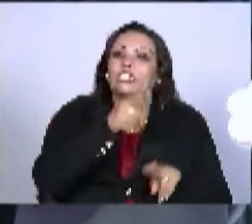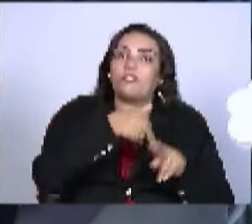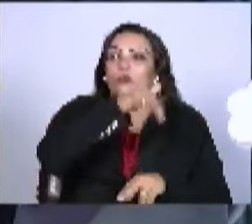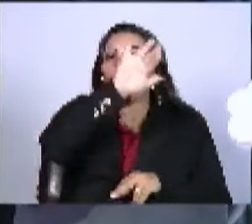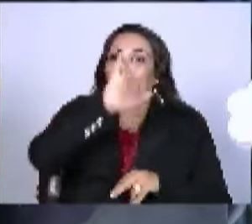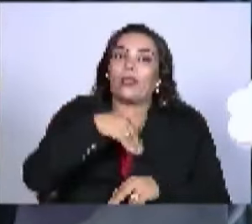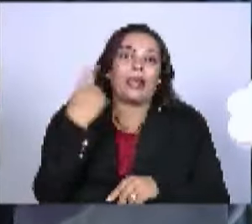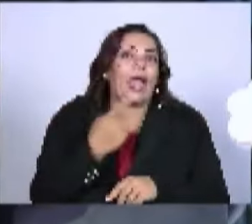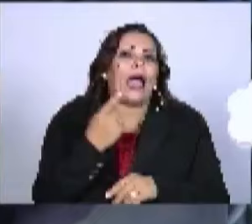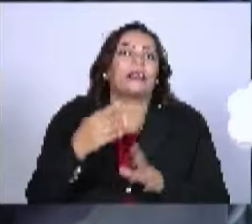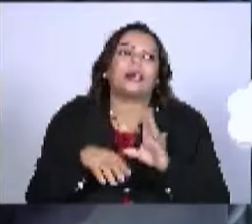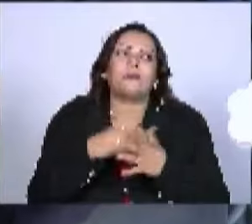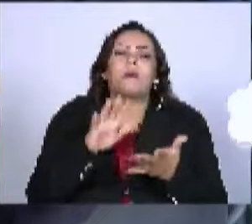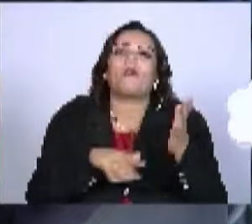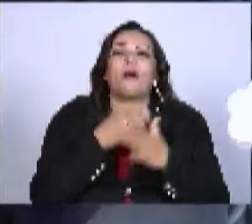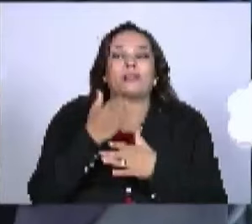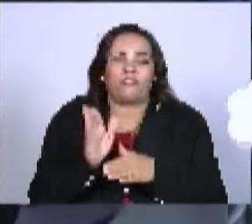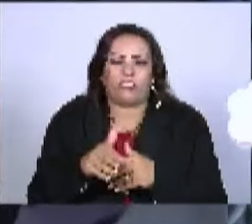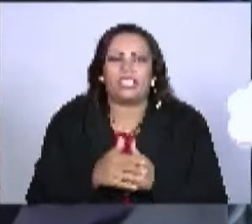وبيجي وبيل